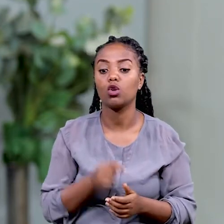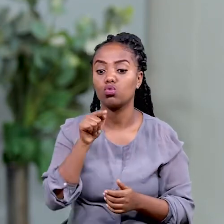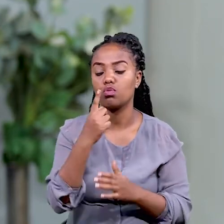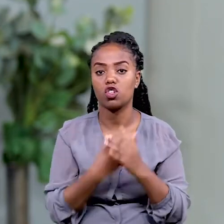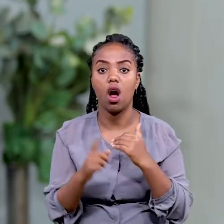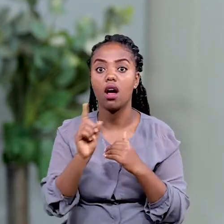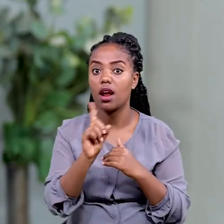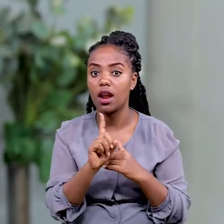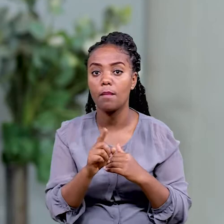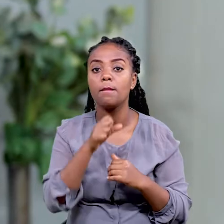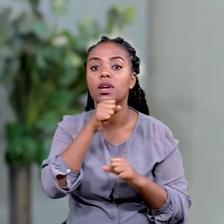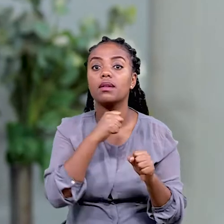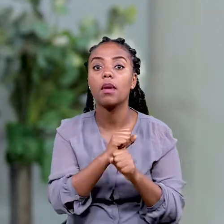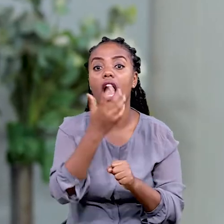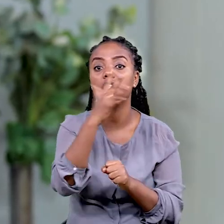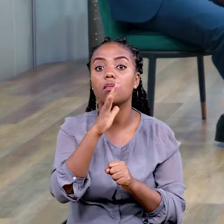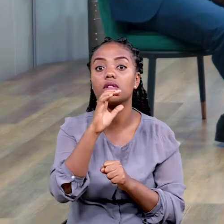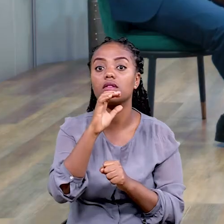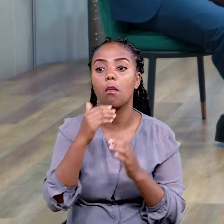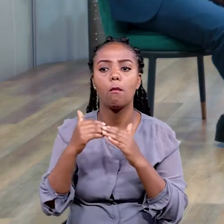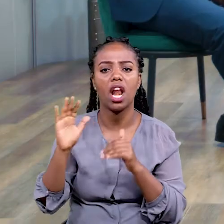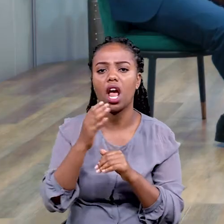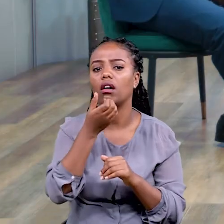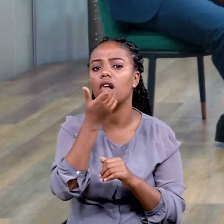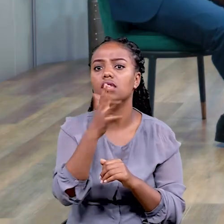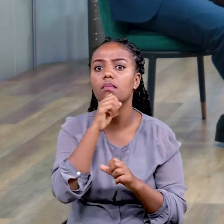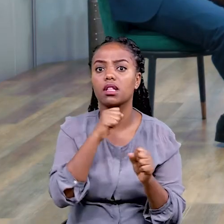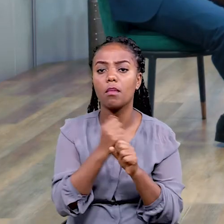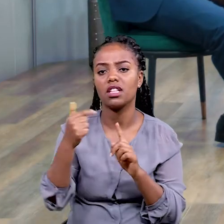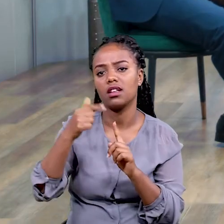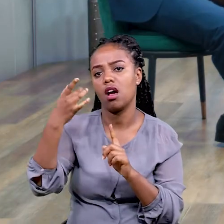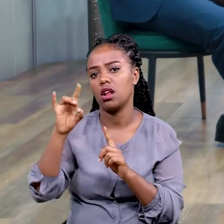እነዚህ ብቻ አይደለም፣ እድሜያቸው ከ15 ዓመት በላይም ቢሆን እስከ 18